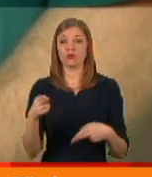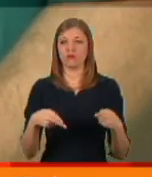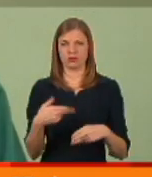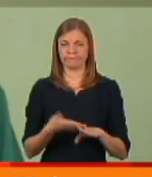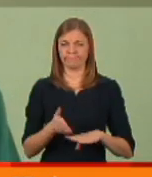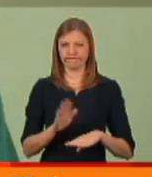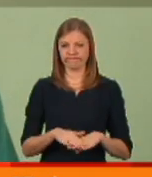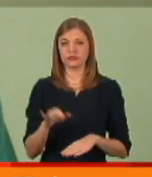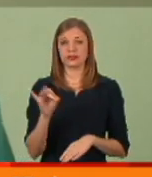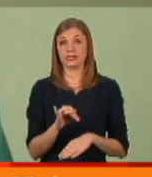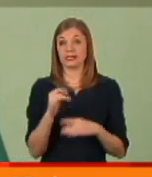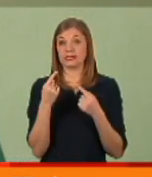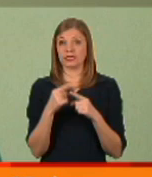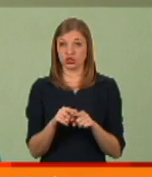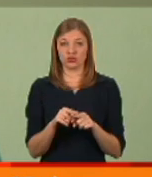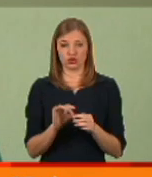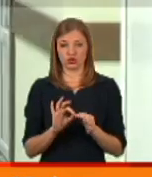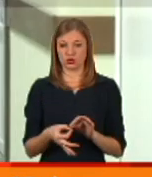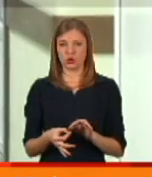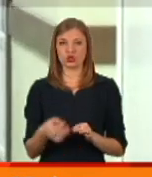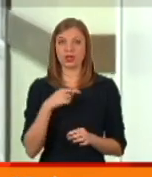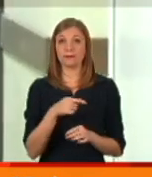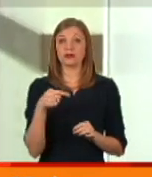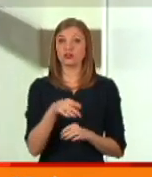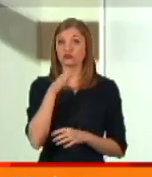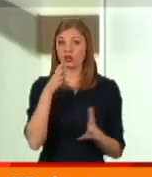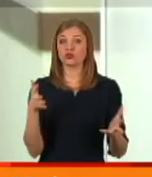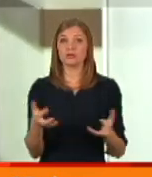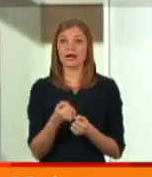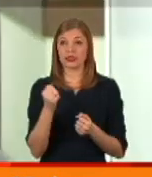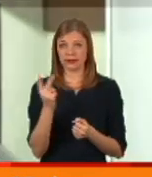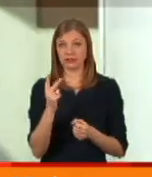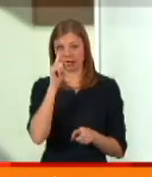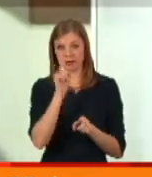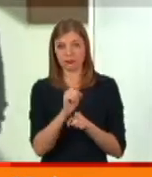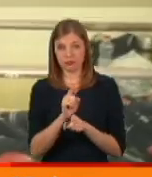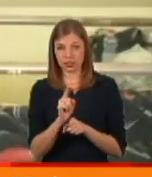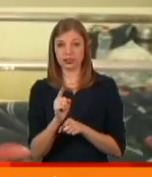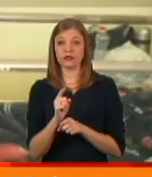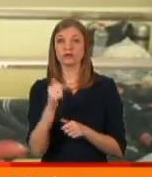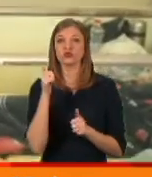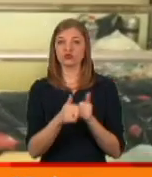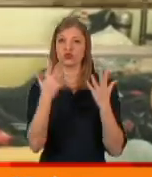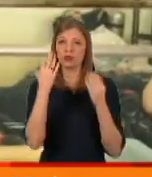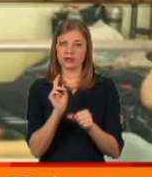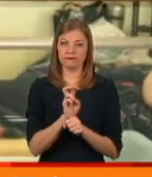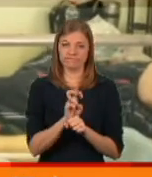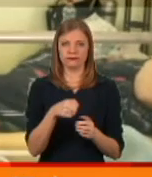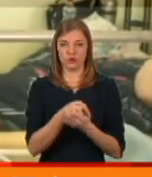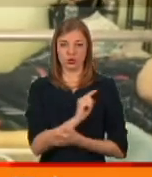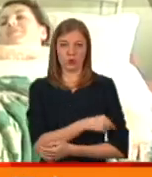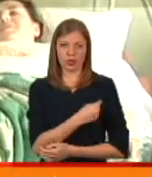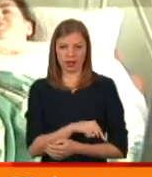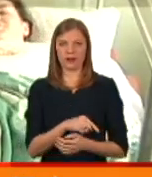дуже тяжела і технічно дуже складна. Тим часом рятівники постраждалих, брати Ширинови, чи не щодня навідуються до